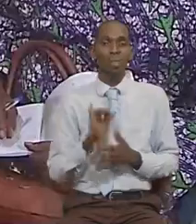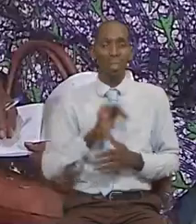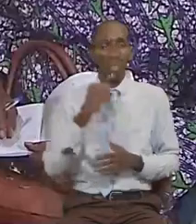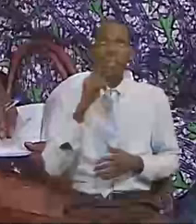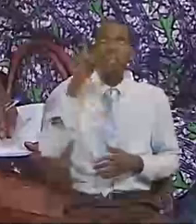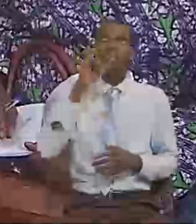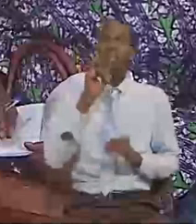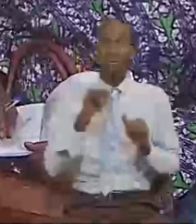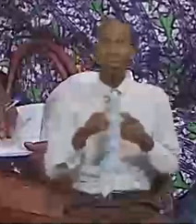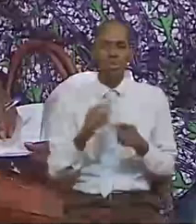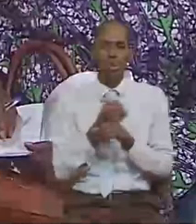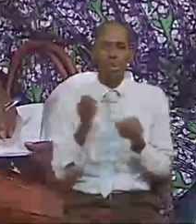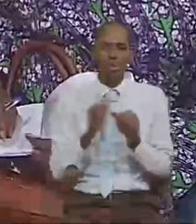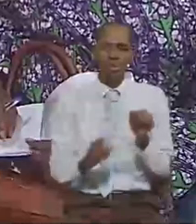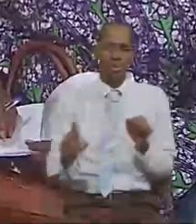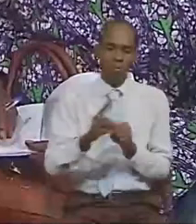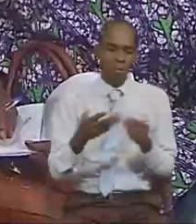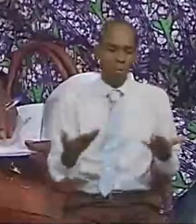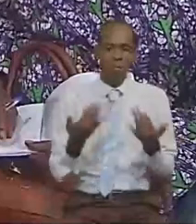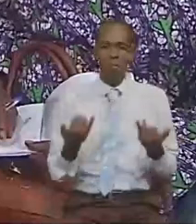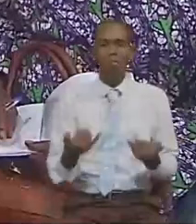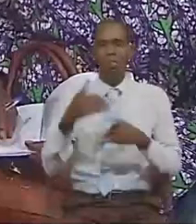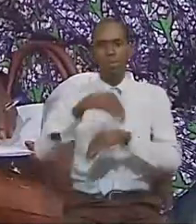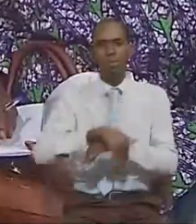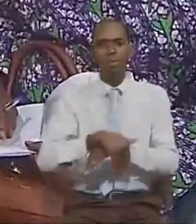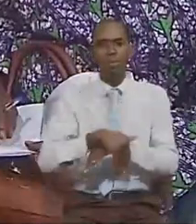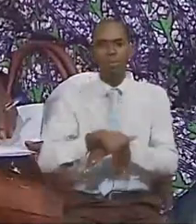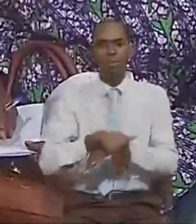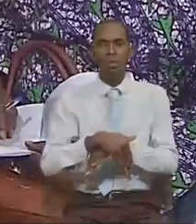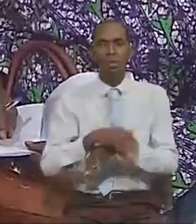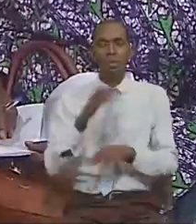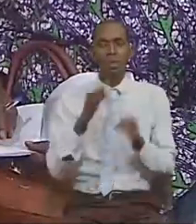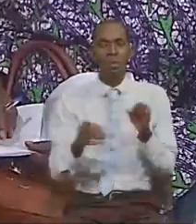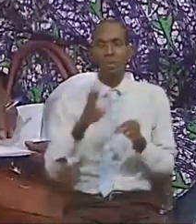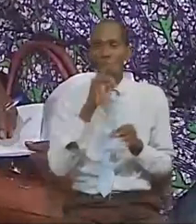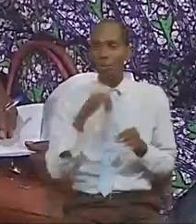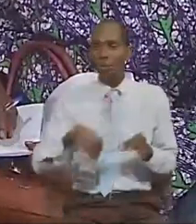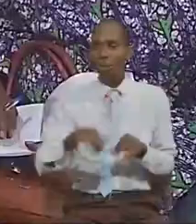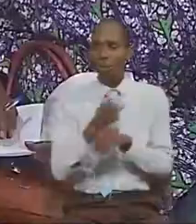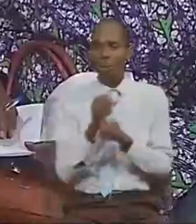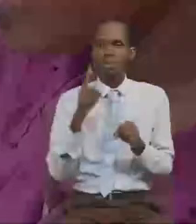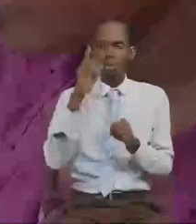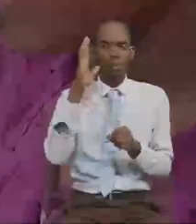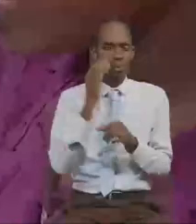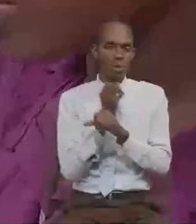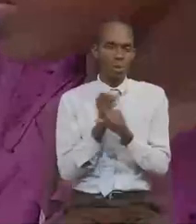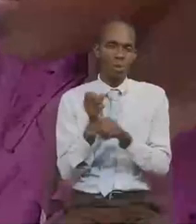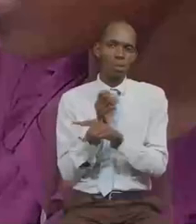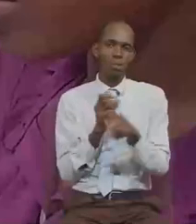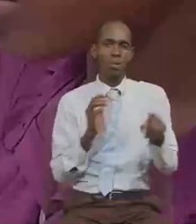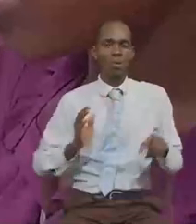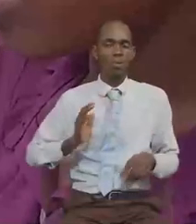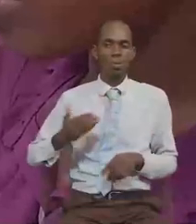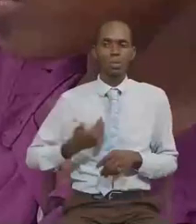monde ce soir. Si tu n'es pas encore sauvé, il va sauver ton âme. Si tu n'es pas victorieux sur